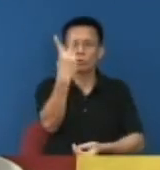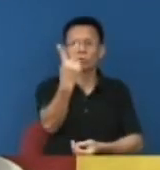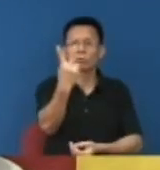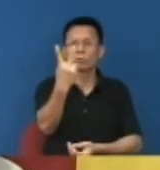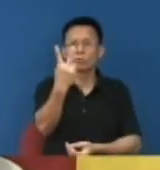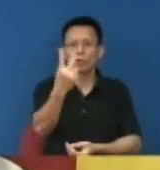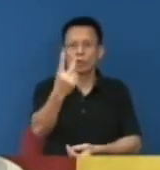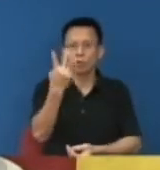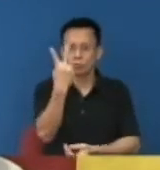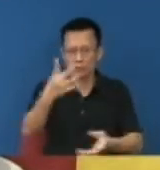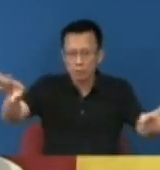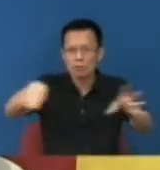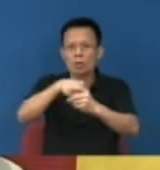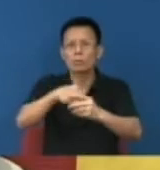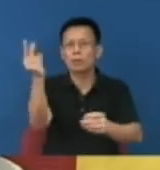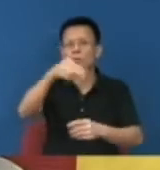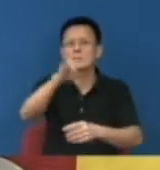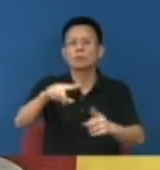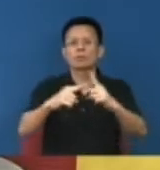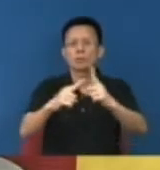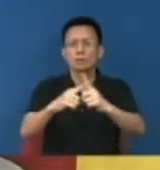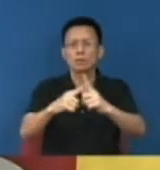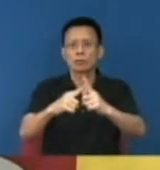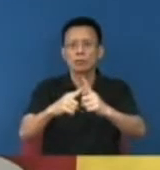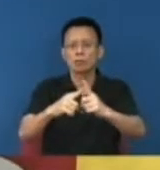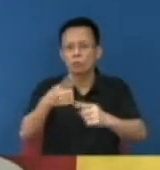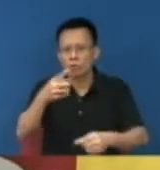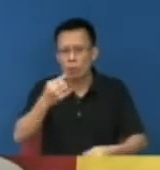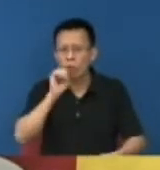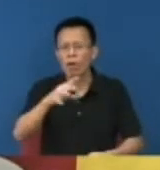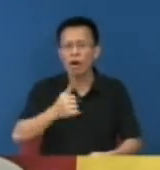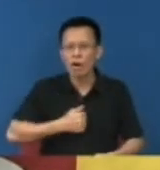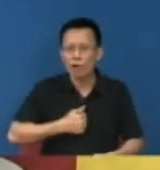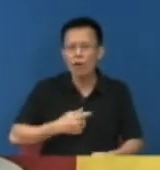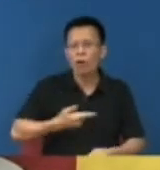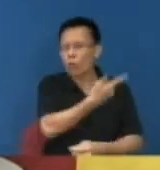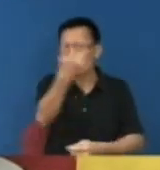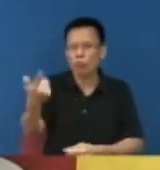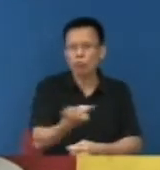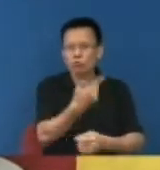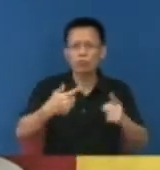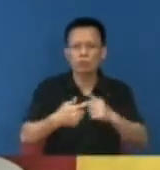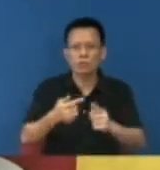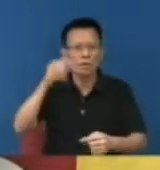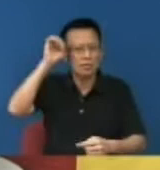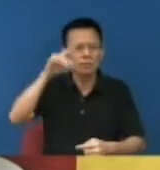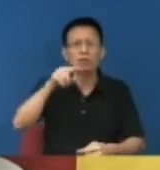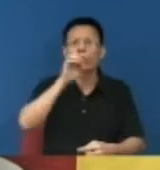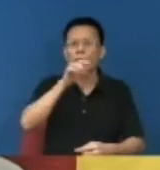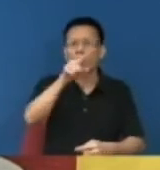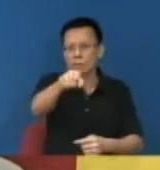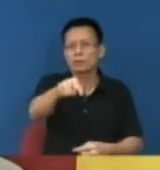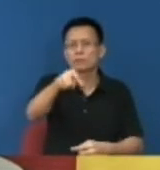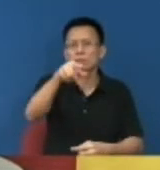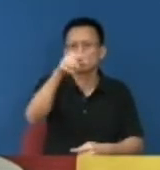埋得2000多人。你話咁都夠喎，而且仲係有好多人嘅意見，完全話喂你嗰個嘢唔得嘅，呢個